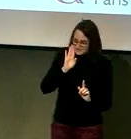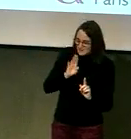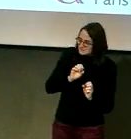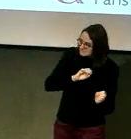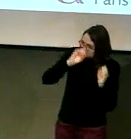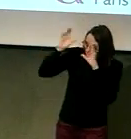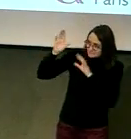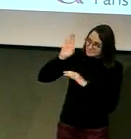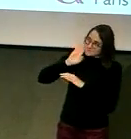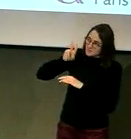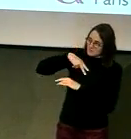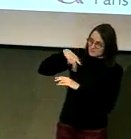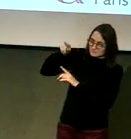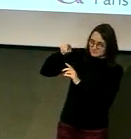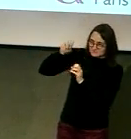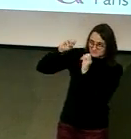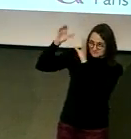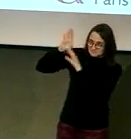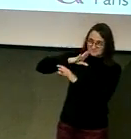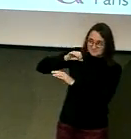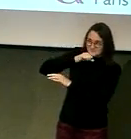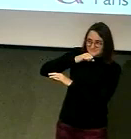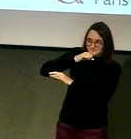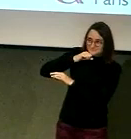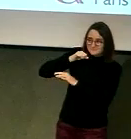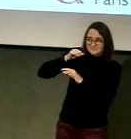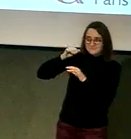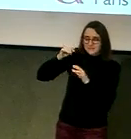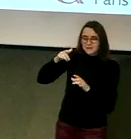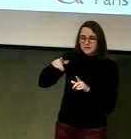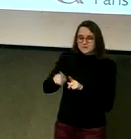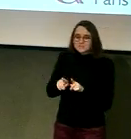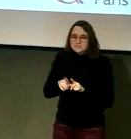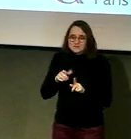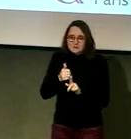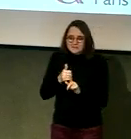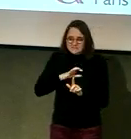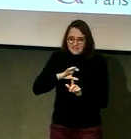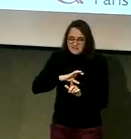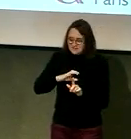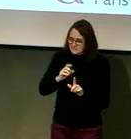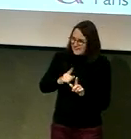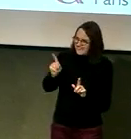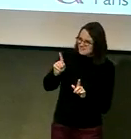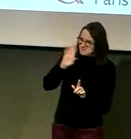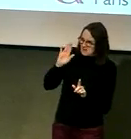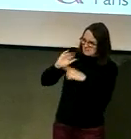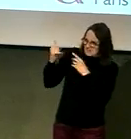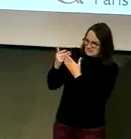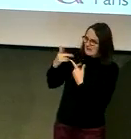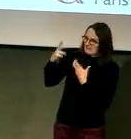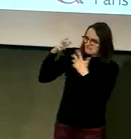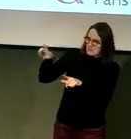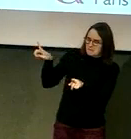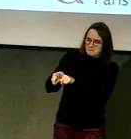projette avec sa propre mère, ou qu'est-ce qu'elle essaie de rattraper et d'améliorer selon le vécu